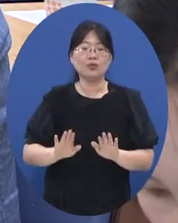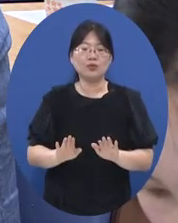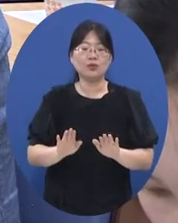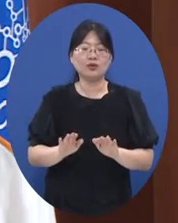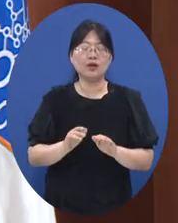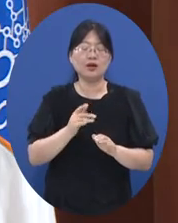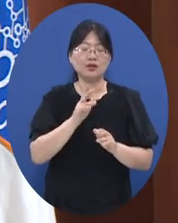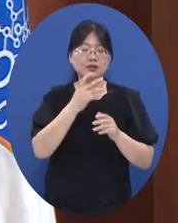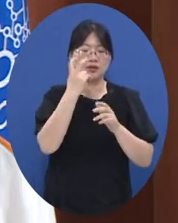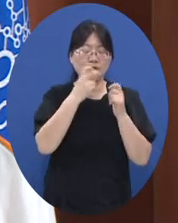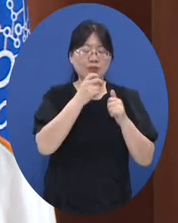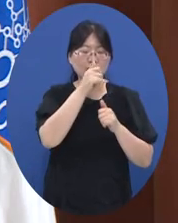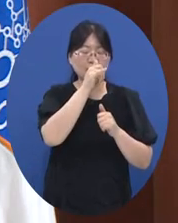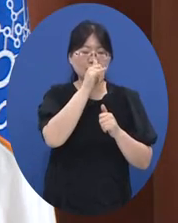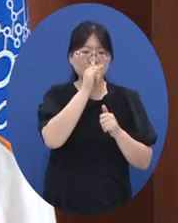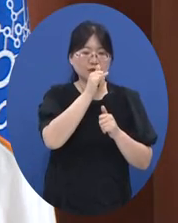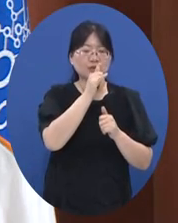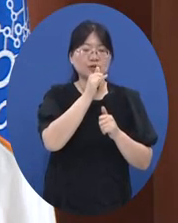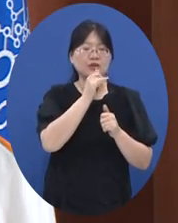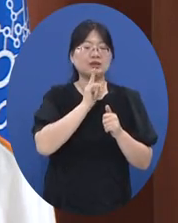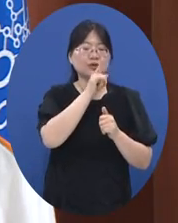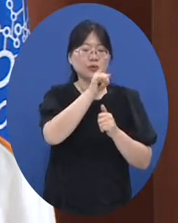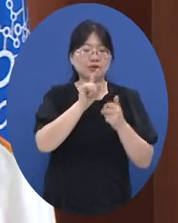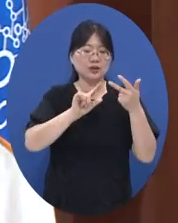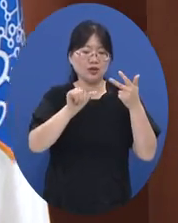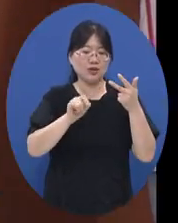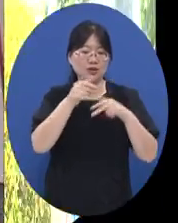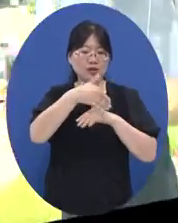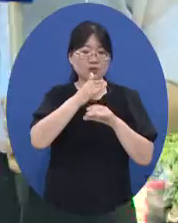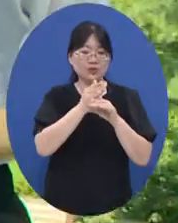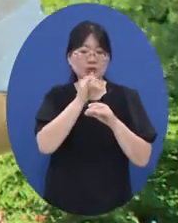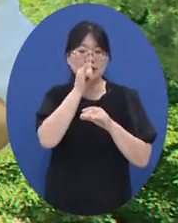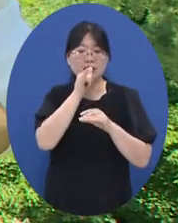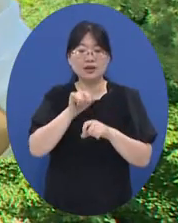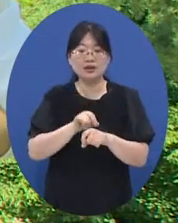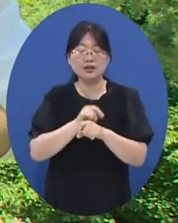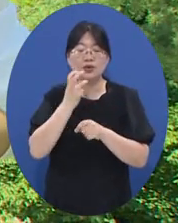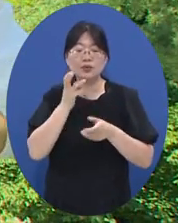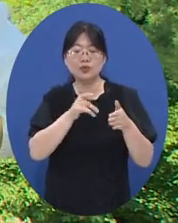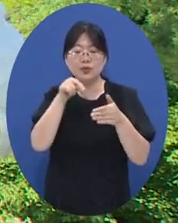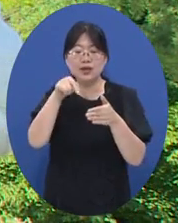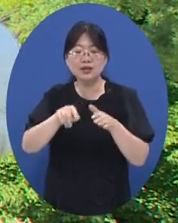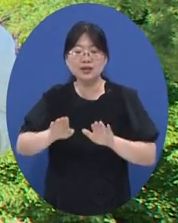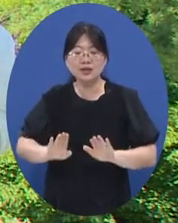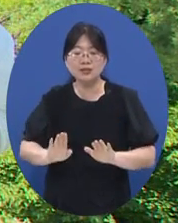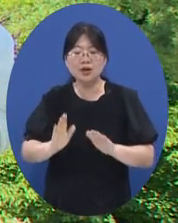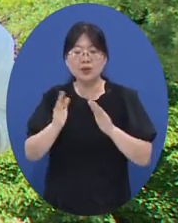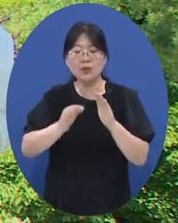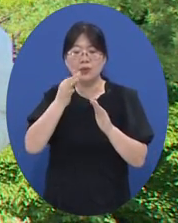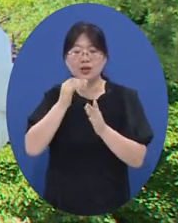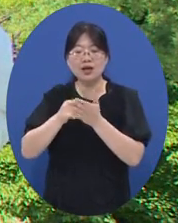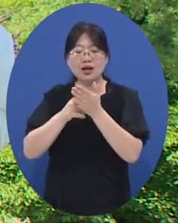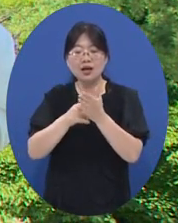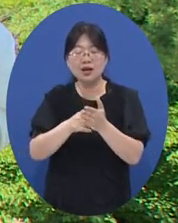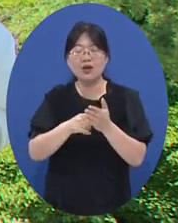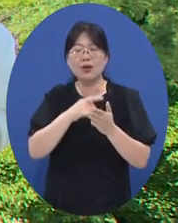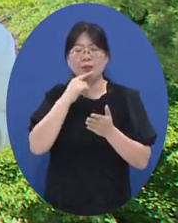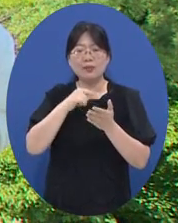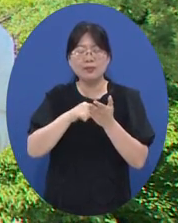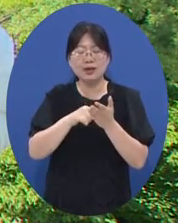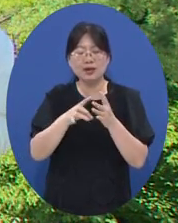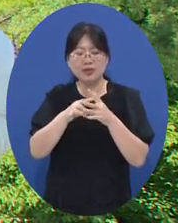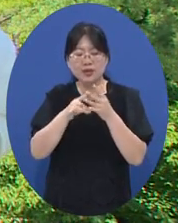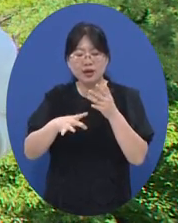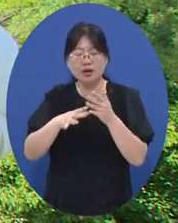중. 검찰 고발은 내달 7월 진행할 계획입니다. 특히 경기도는 이번 공익 제보 건이 혈세 낭비는